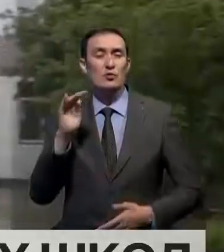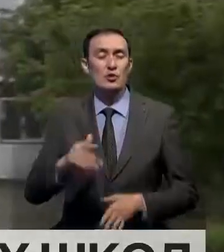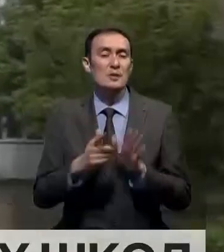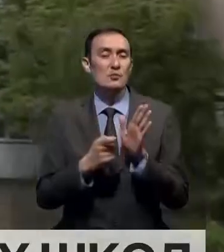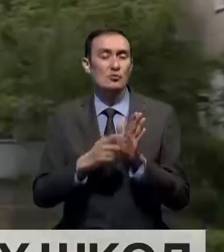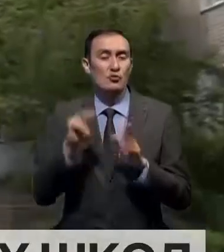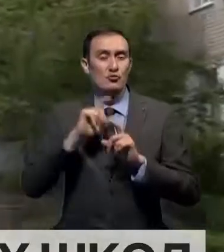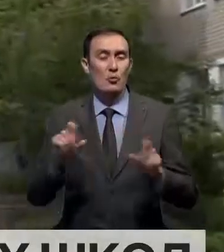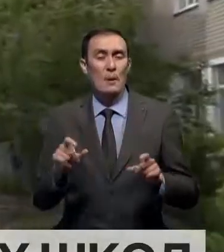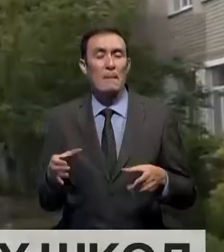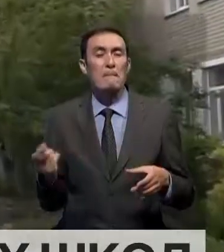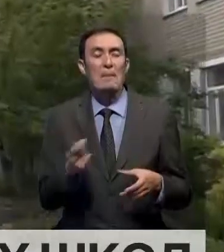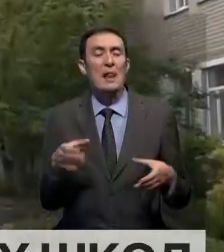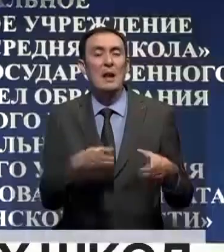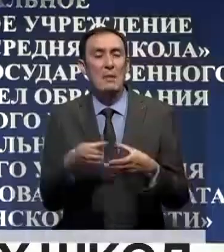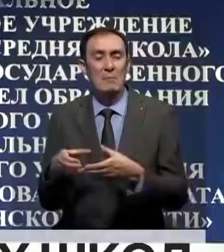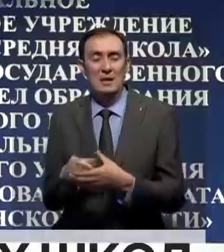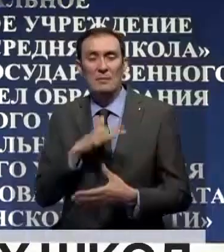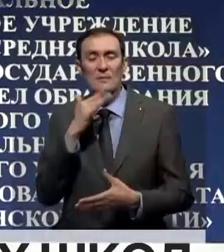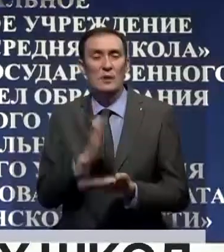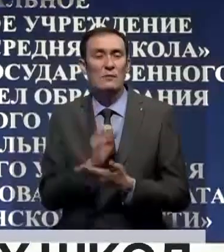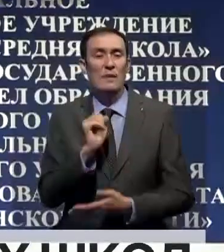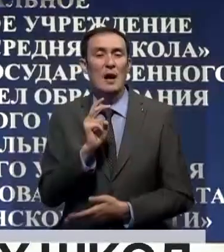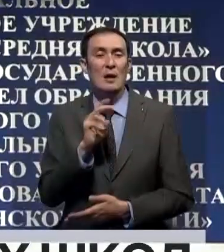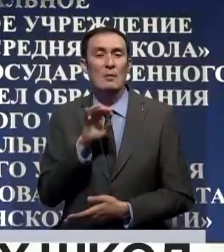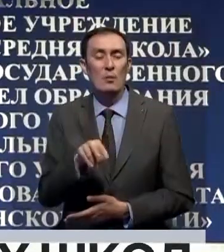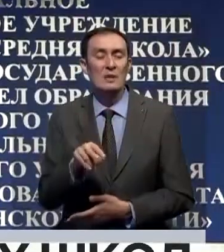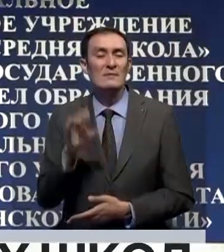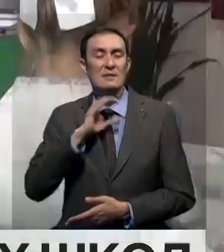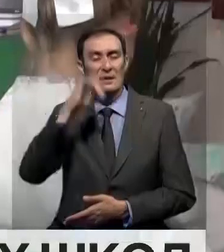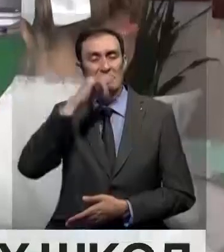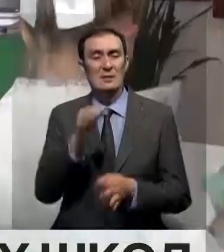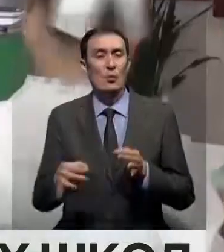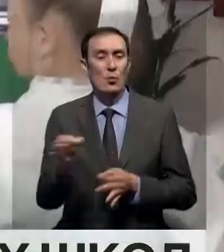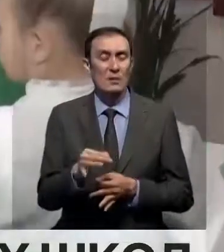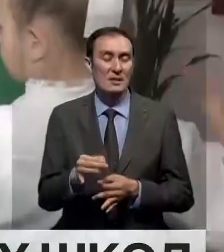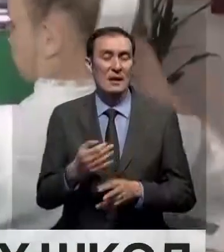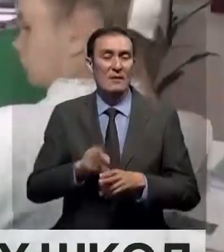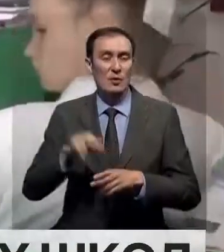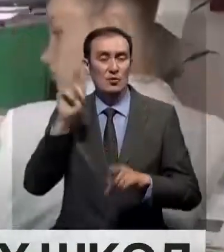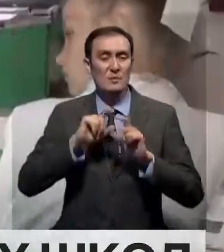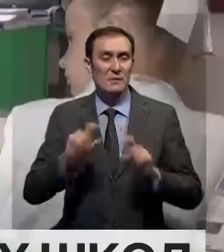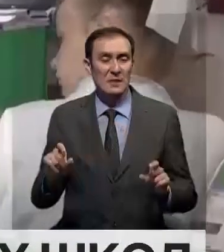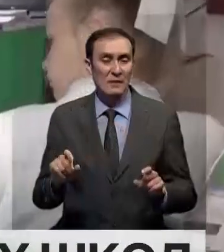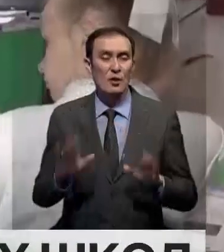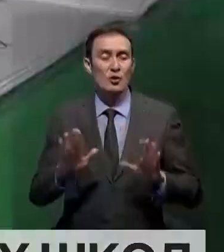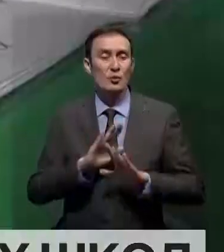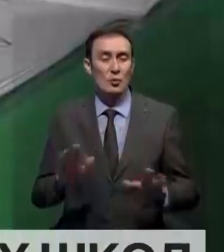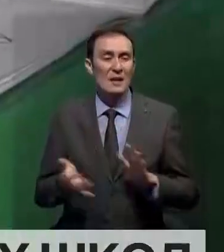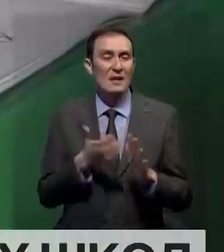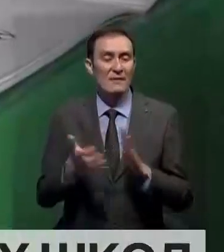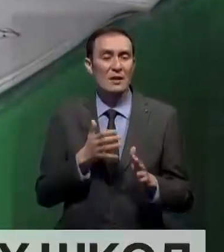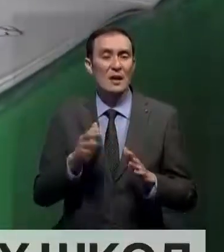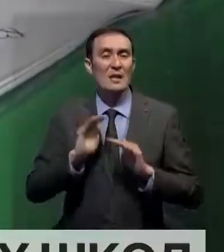2700 школ малокомплектные. Большинство из них находится в Акмолинской и Североказахстанской областях. Как правило, в этих учебных заведениях не только острая